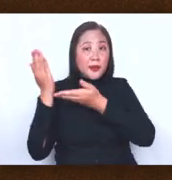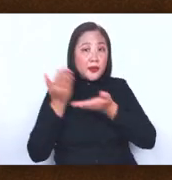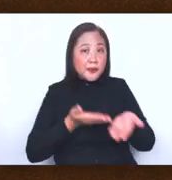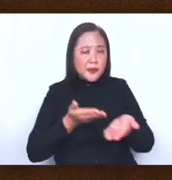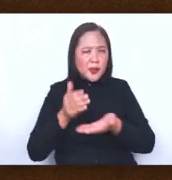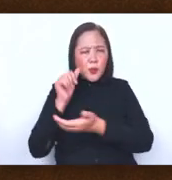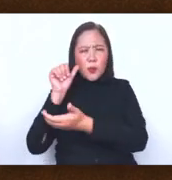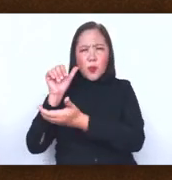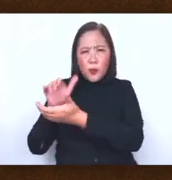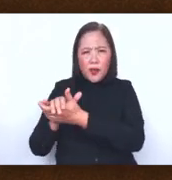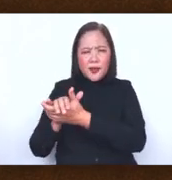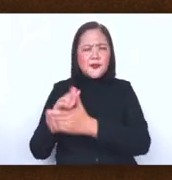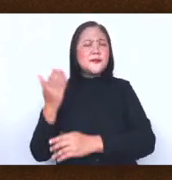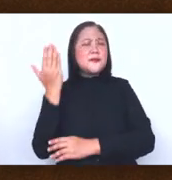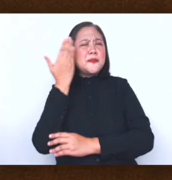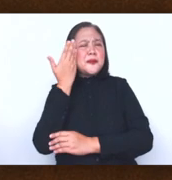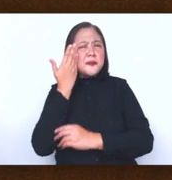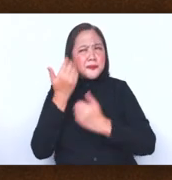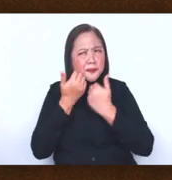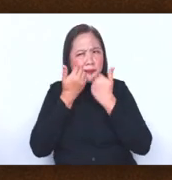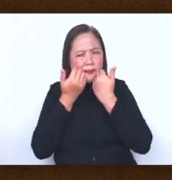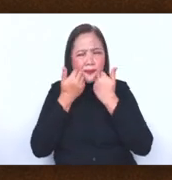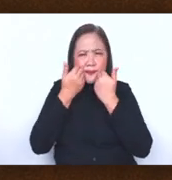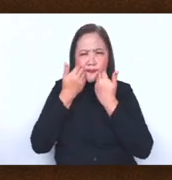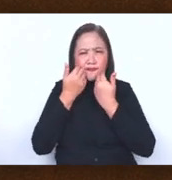na nagkukunwaring kimi.